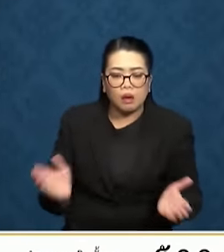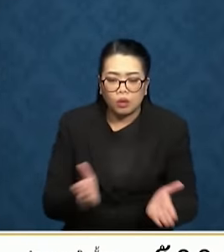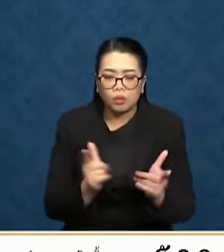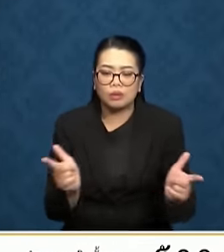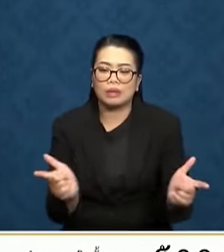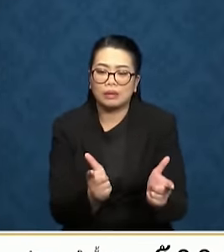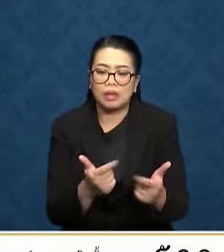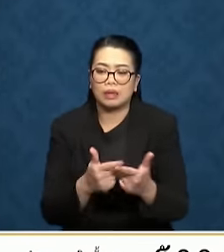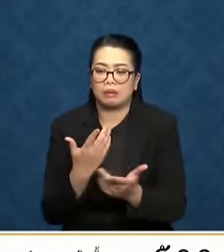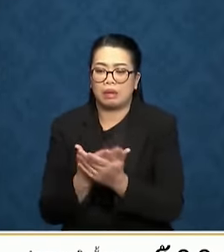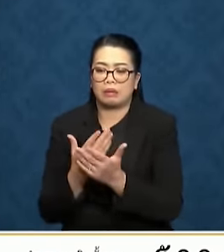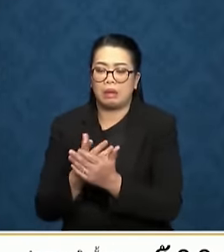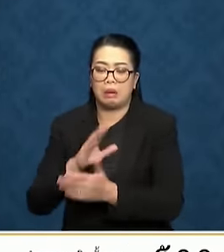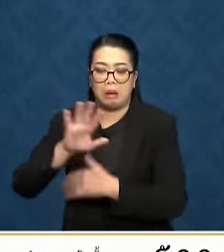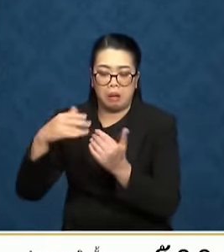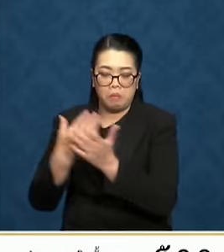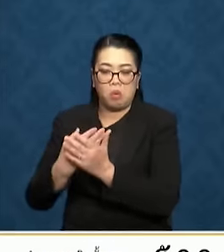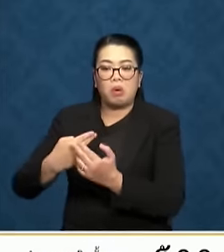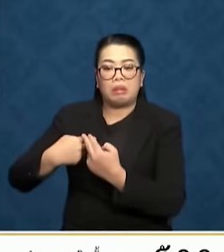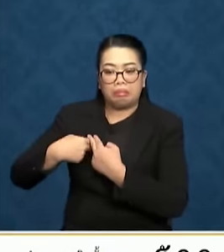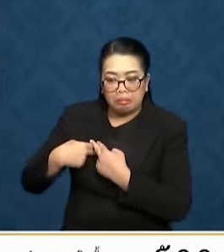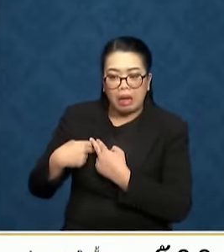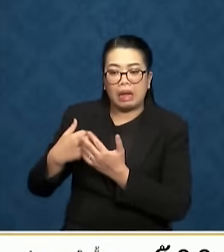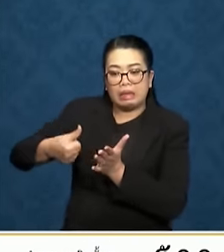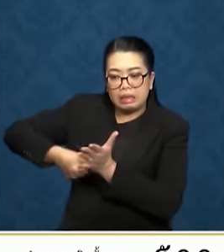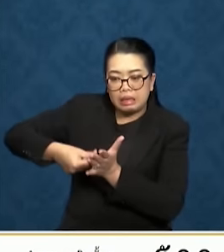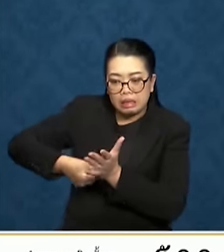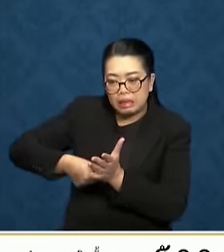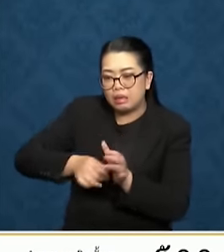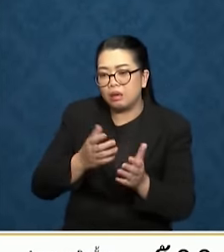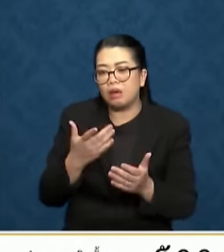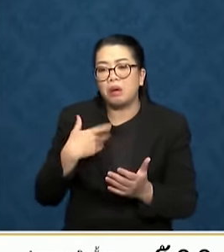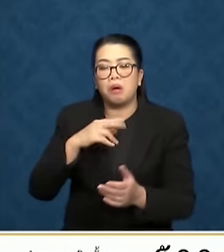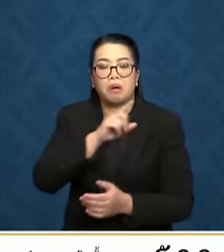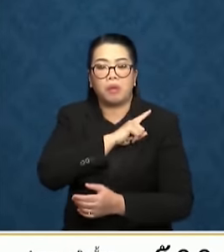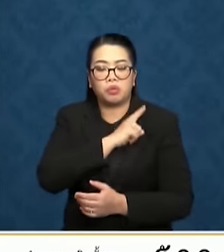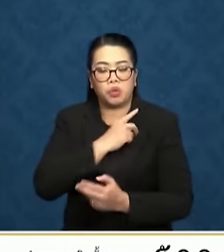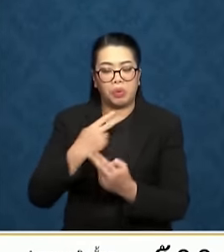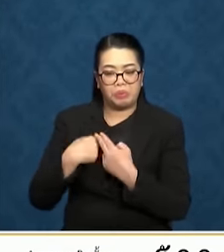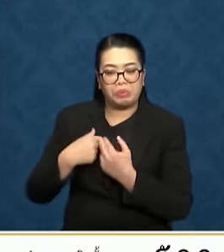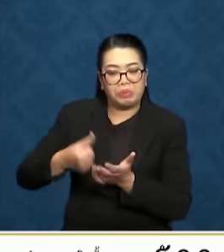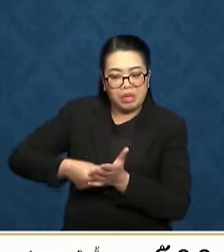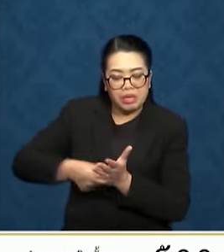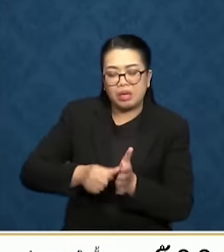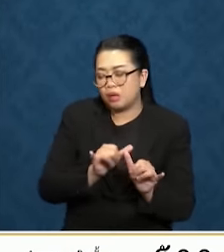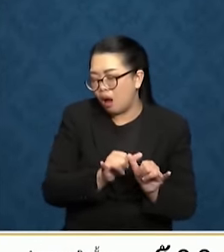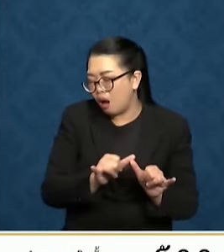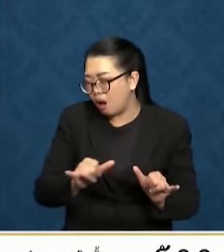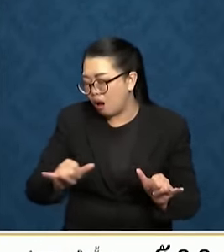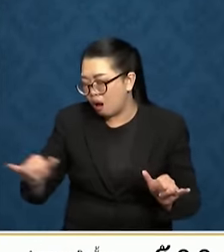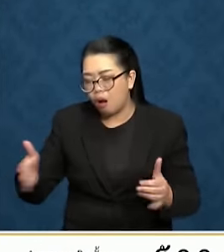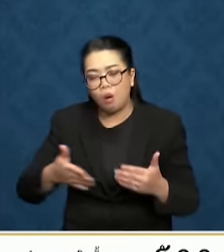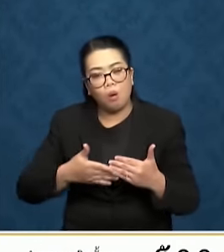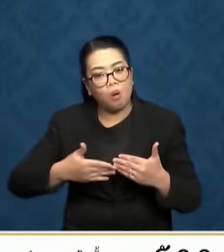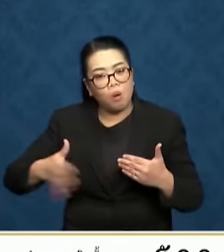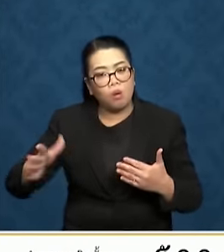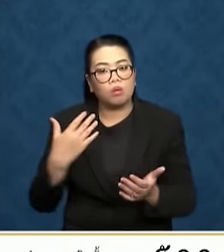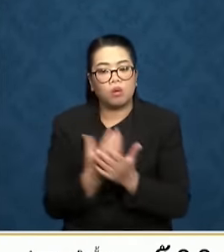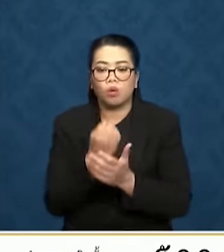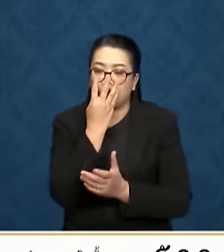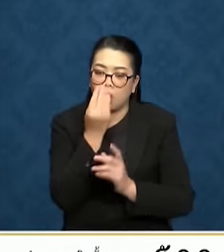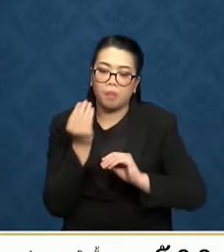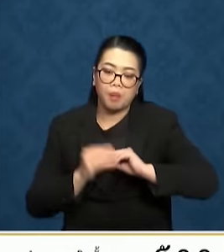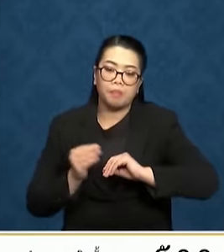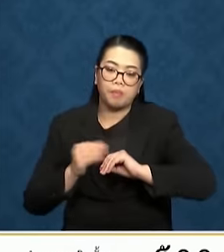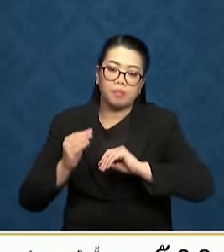ในขณะเดียวกันลูกหลานของเราในอนาคตนะครับลูกของหลานของเพื่อนสมาชิกที่นี่ลูกหลานของประชาชนก็ต้องมาเสียดอกเบี้ยเพิ่ม